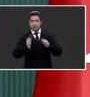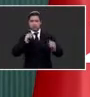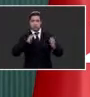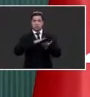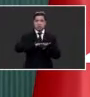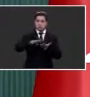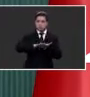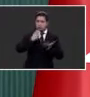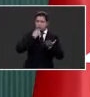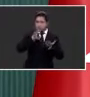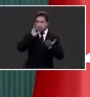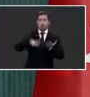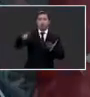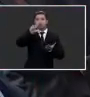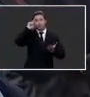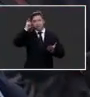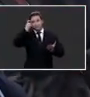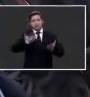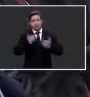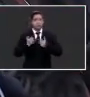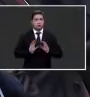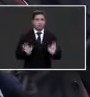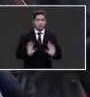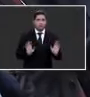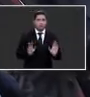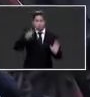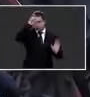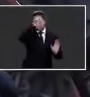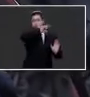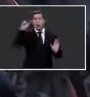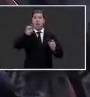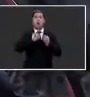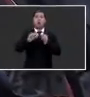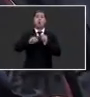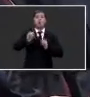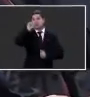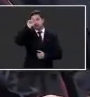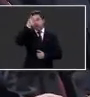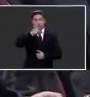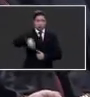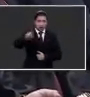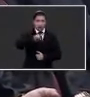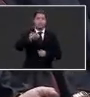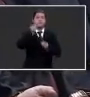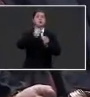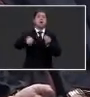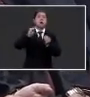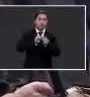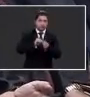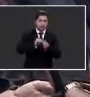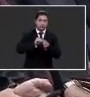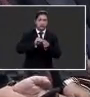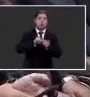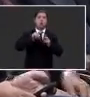kalıcı olduğundan kimse şüphe etmesin Türkiye ekonomisine sadece faiz ve